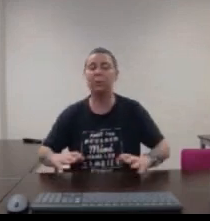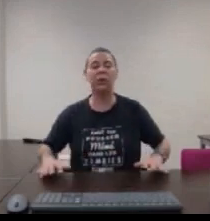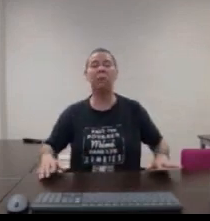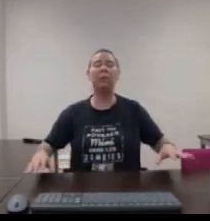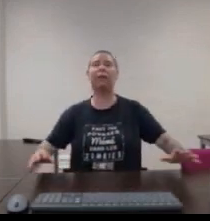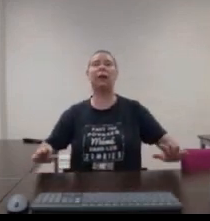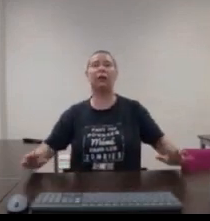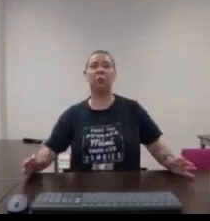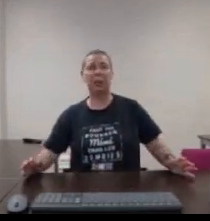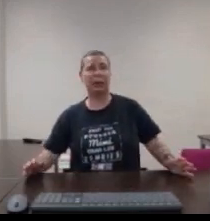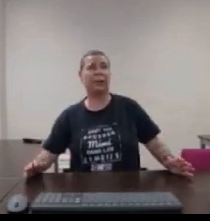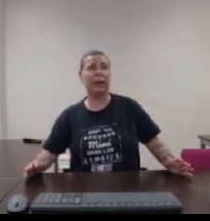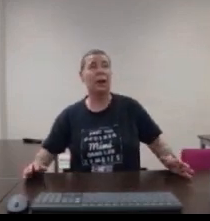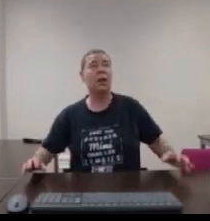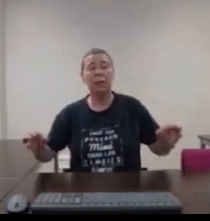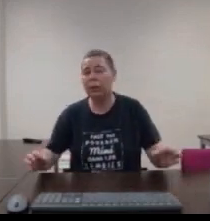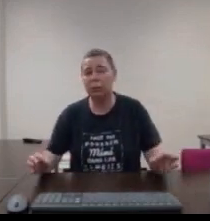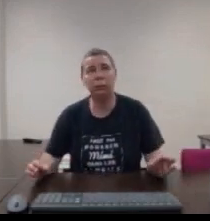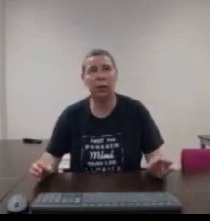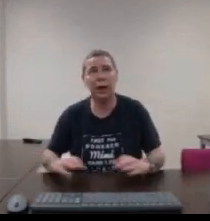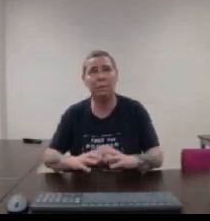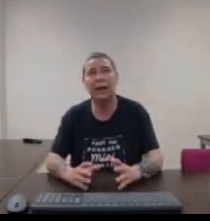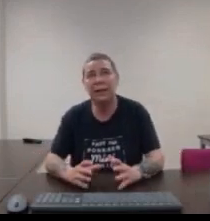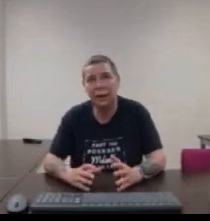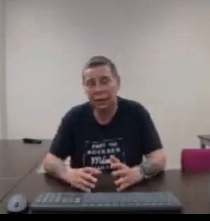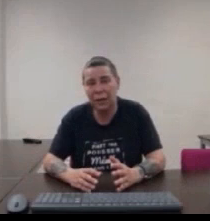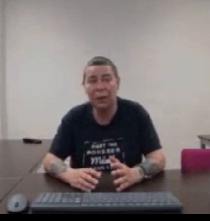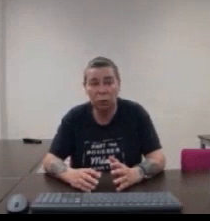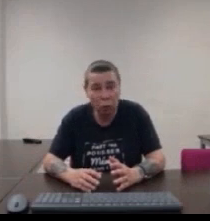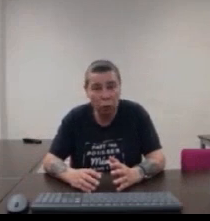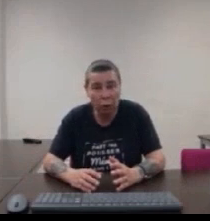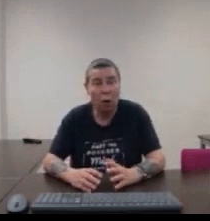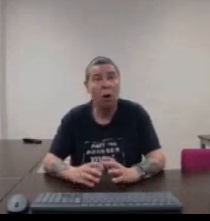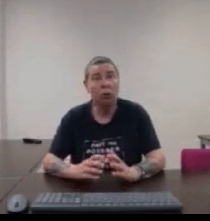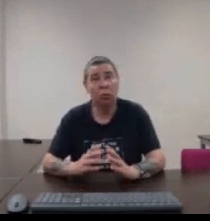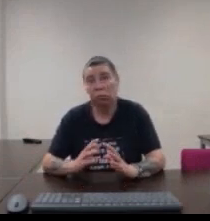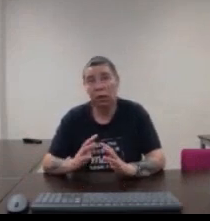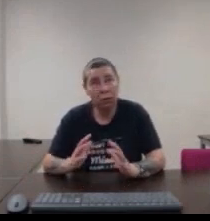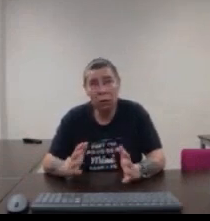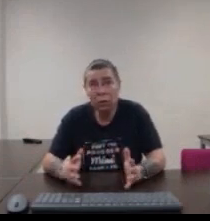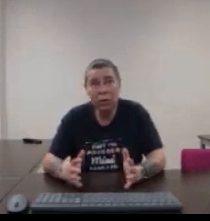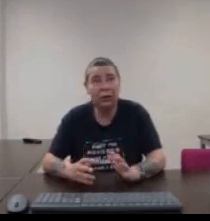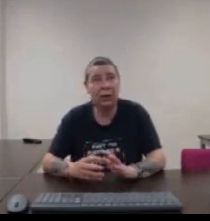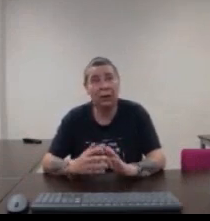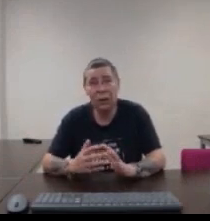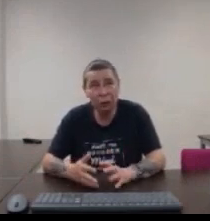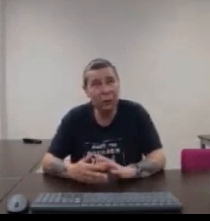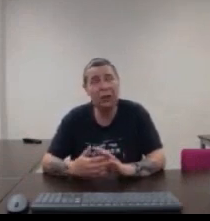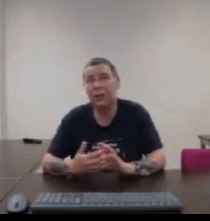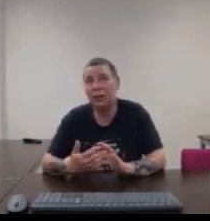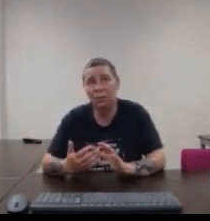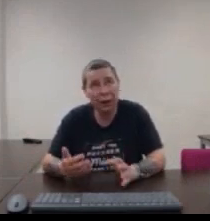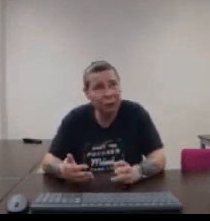notre petit bonhomme parfait, super bien installé, même cette posture-là, elle n'est pas idéale si elle est maintenue trop longtemps. Donc, le mieux, et vous